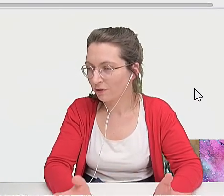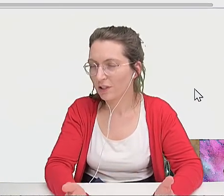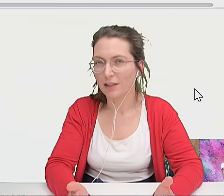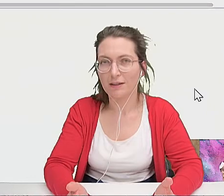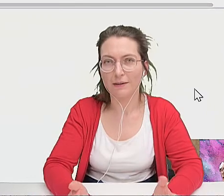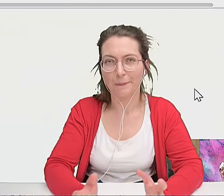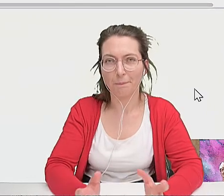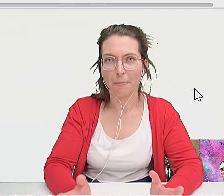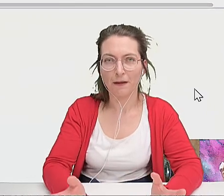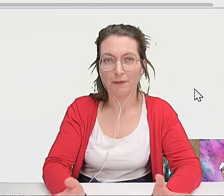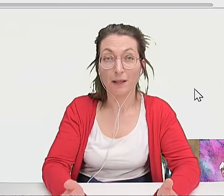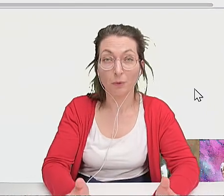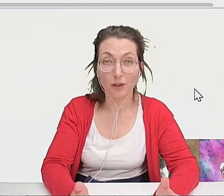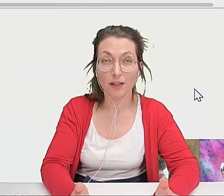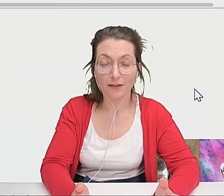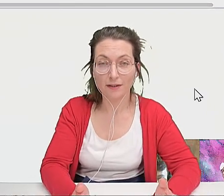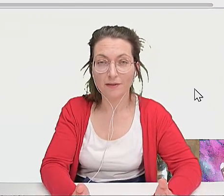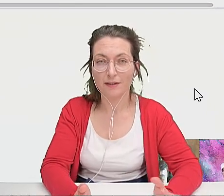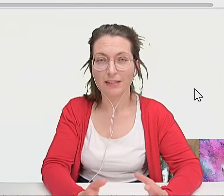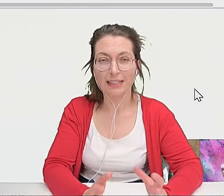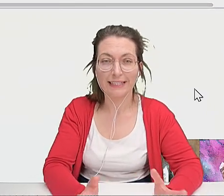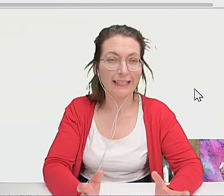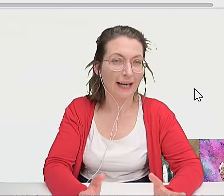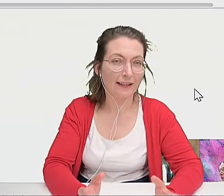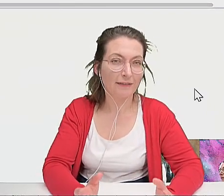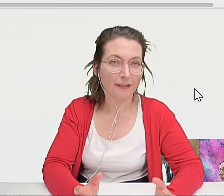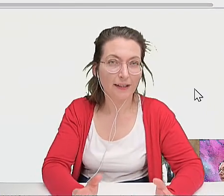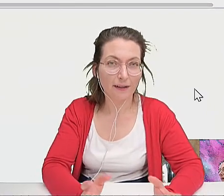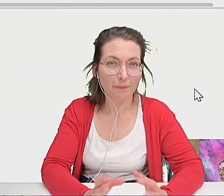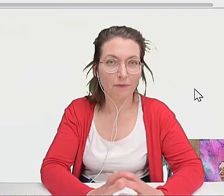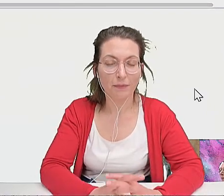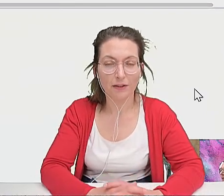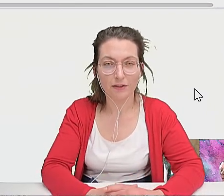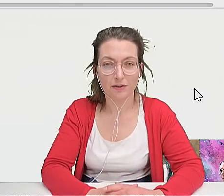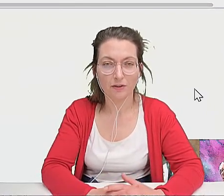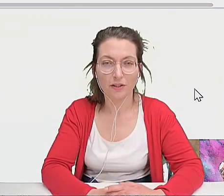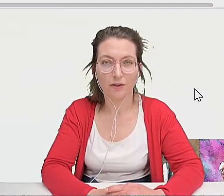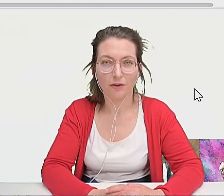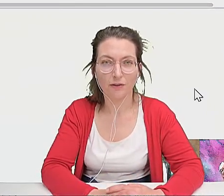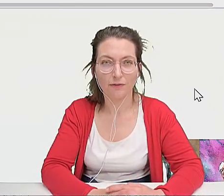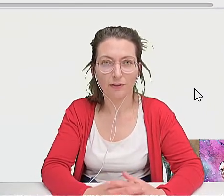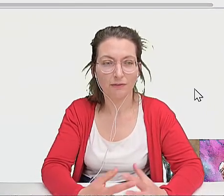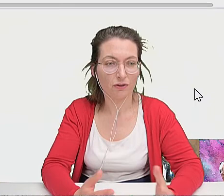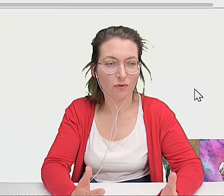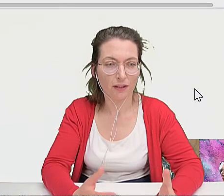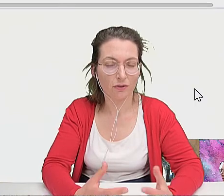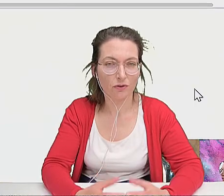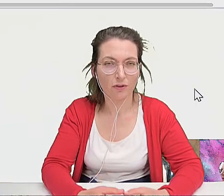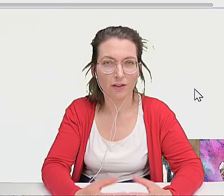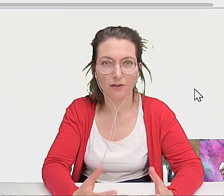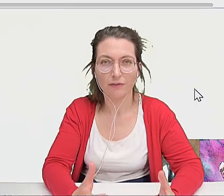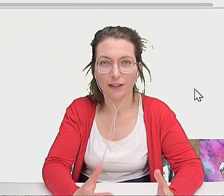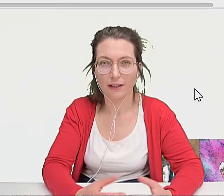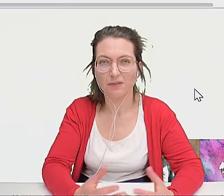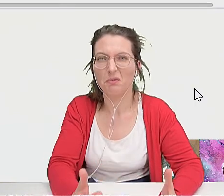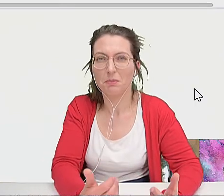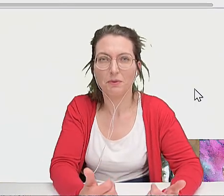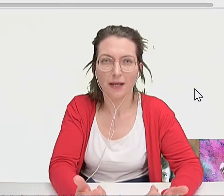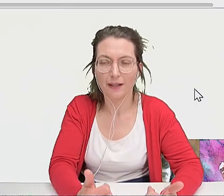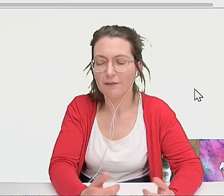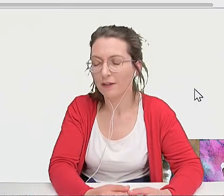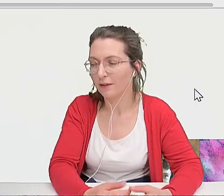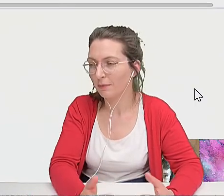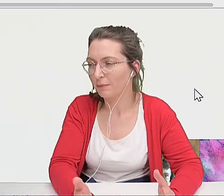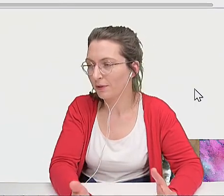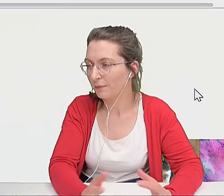zwar verschiedene Wege möglich sind, dass es nicht den einen Weg gibt, wie man das ja sonst auch oft, wie Schülerinnen und Schüler das oft erleben. Es gibt immer